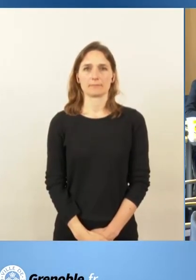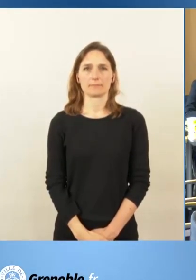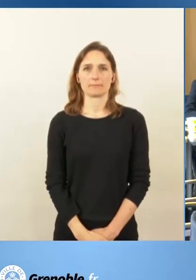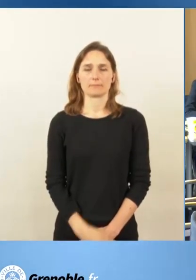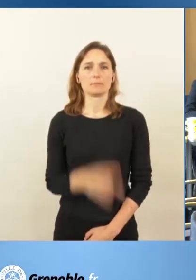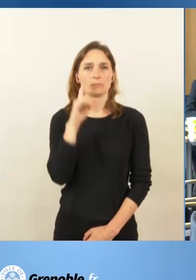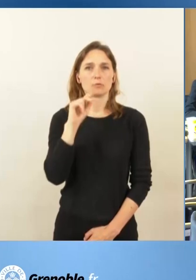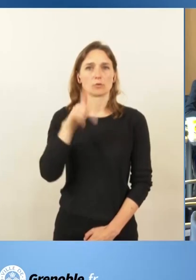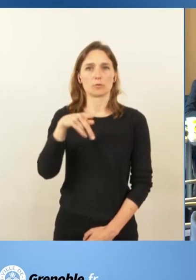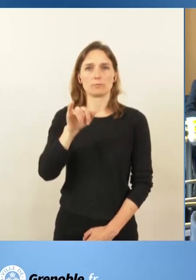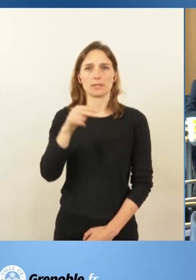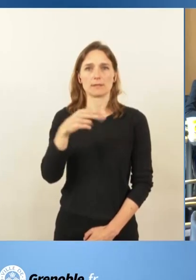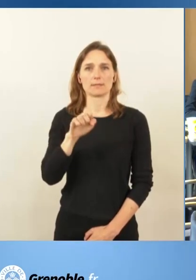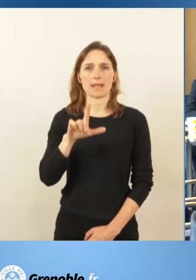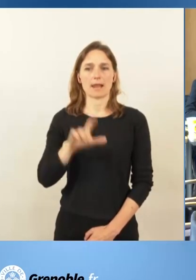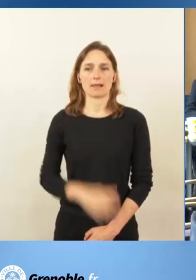Nicolas Pinel